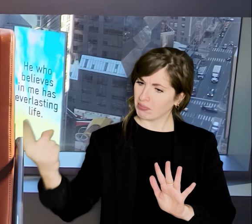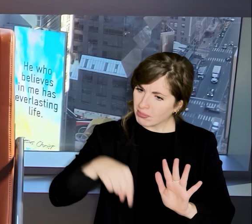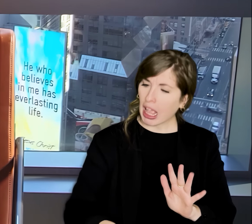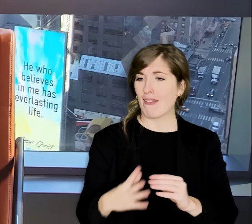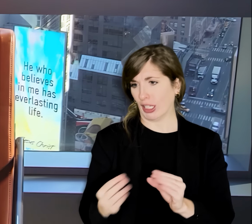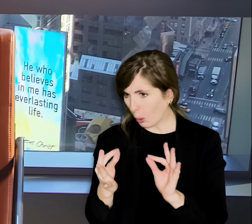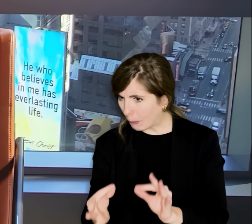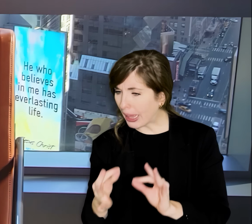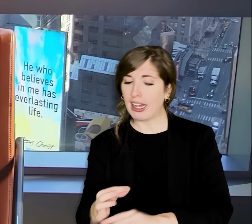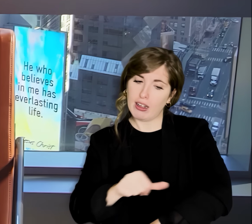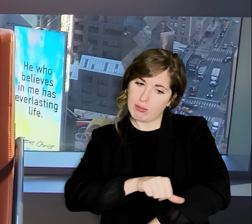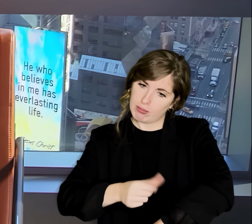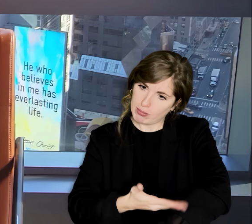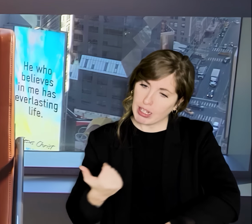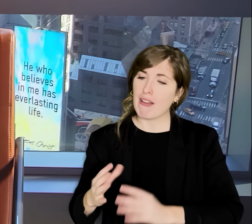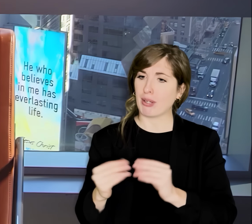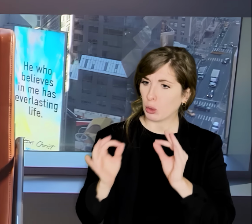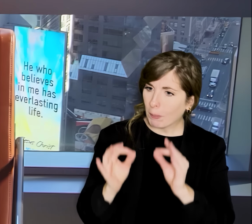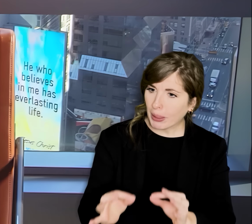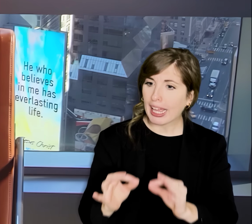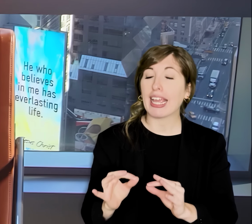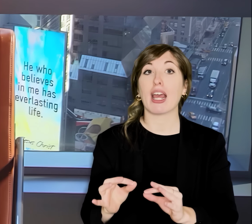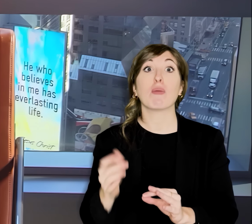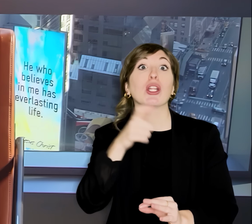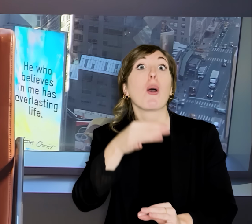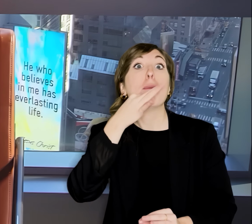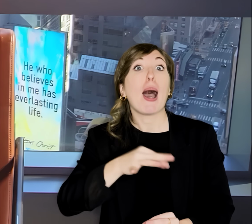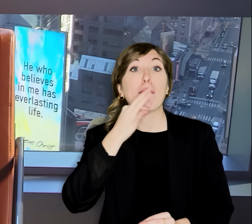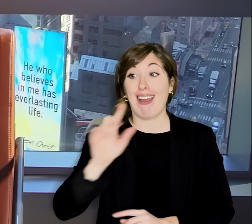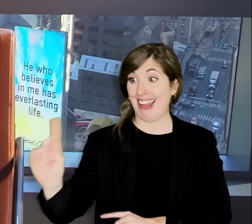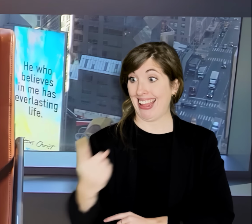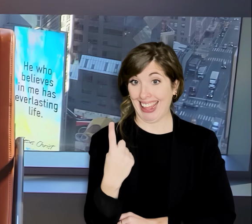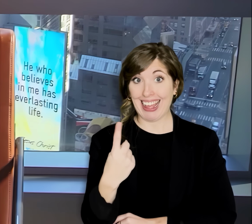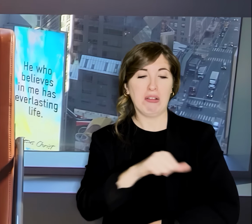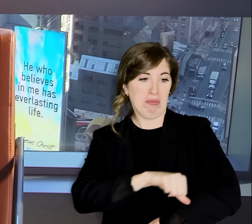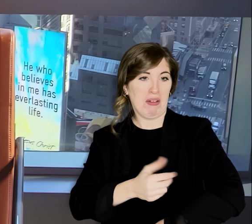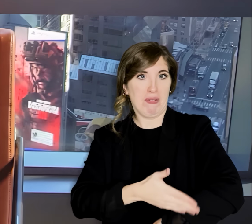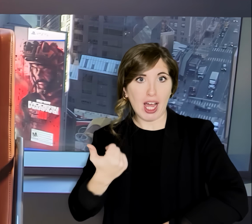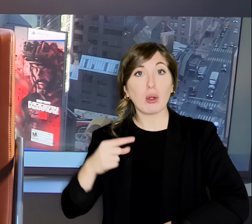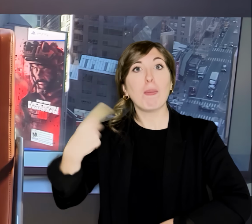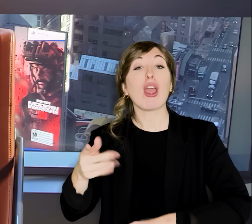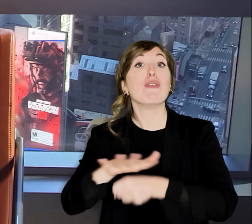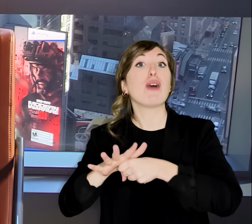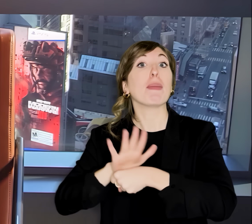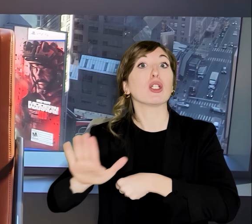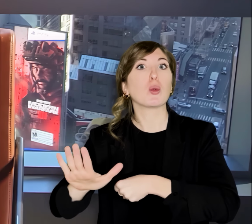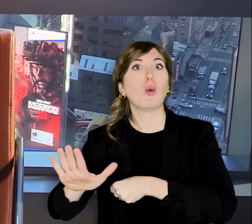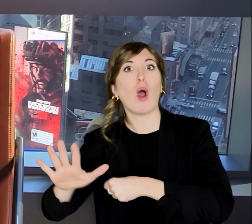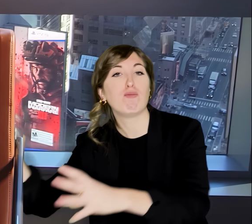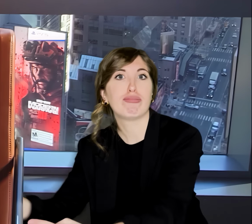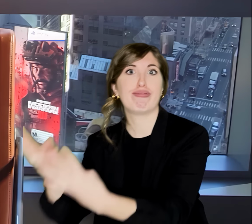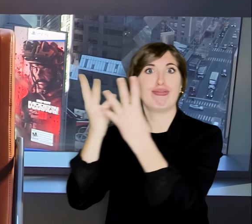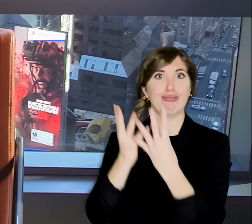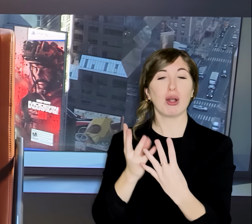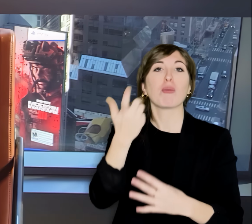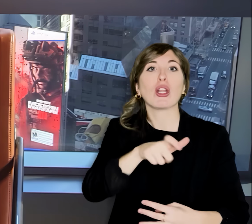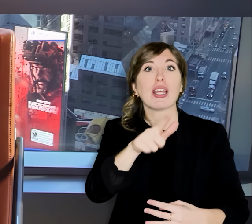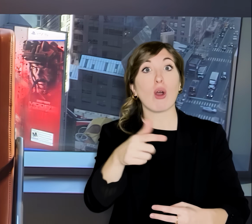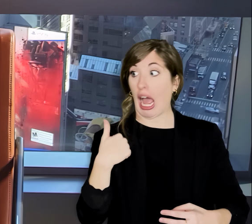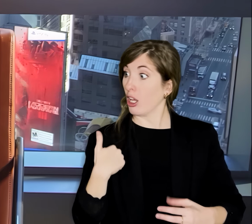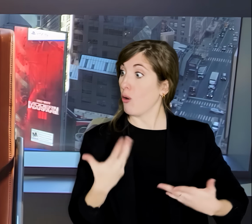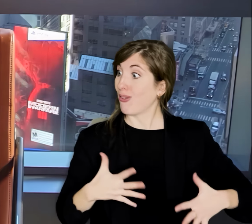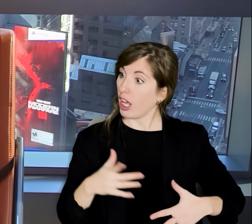rassicurarmi ha fatto bene a venire ha fatto bene a togliere tant'è che io vedo di solito una persona poi vedo e poi vedo tutta la famiglia